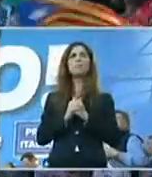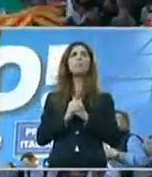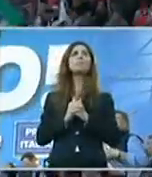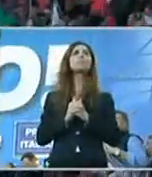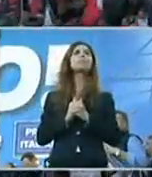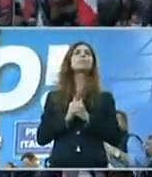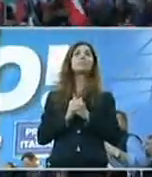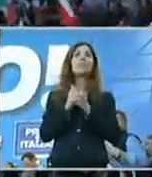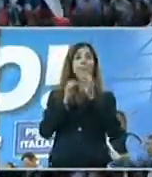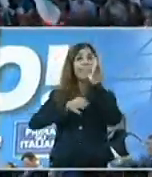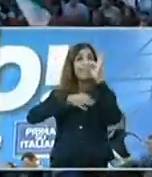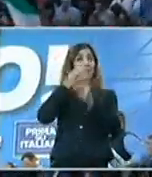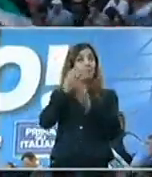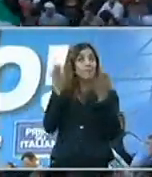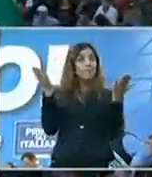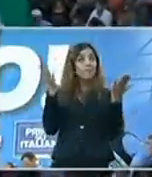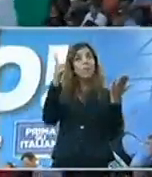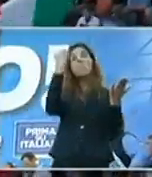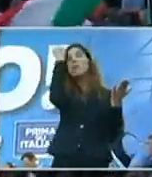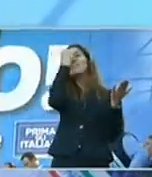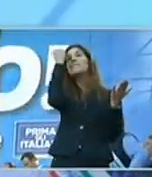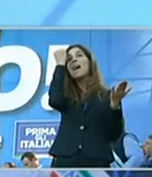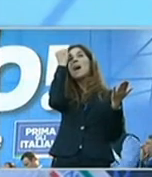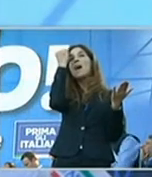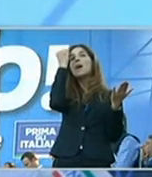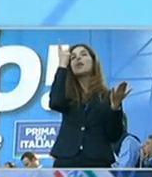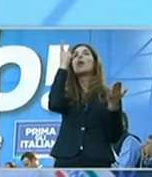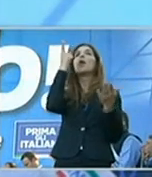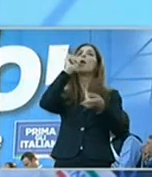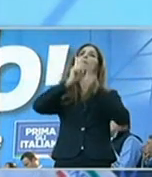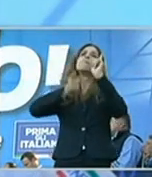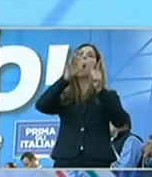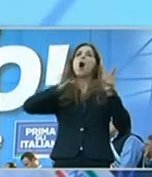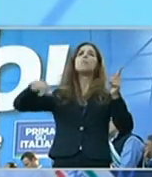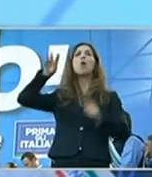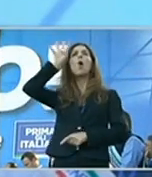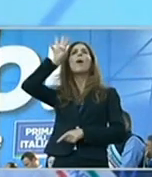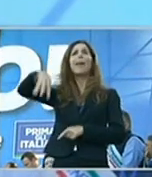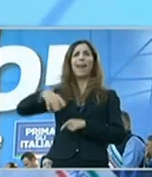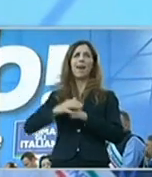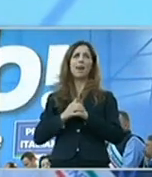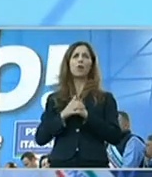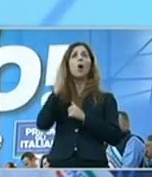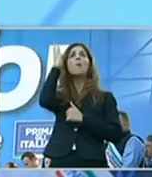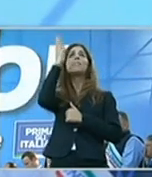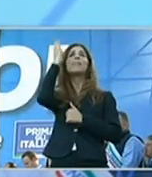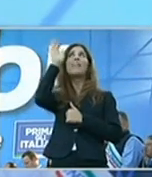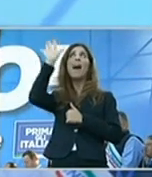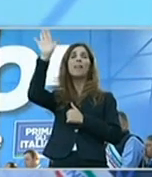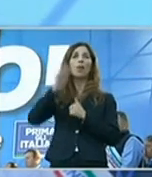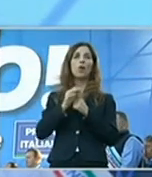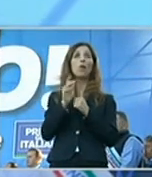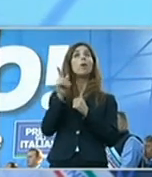E quindi un pensiero al popolo catalano, un pensiero al popolo britannico, terre dove il